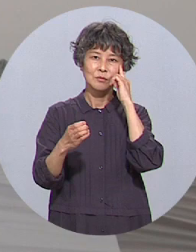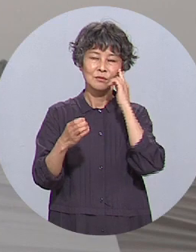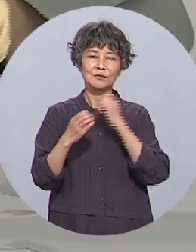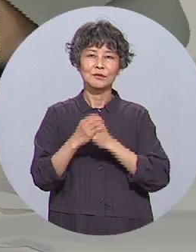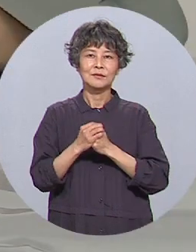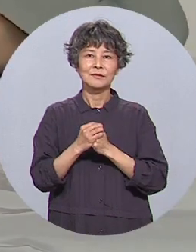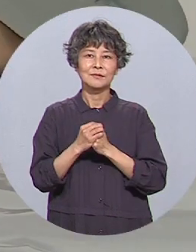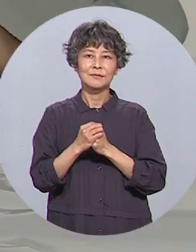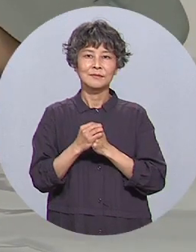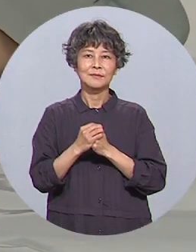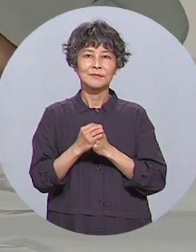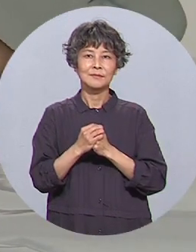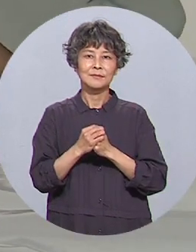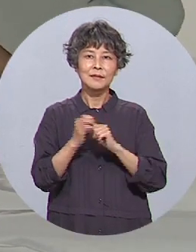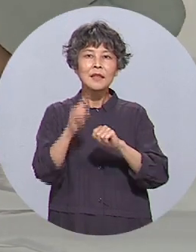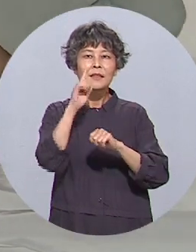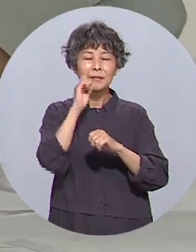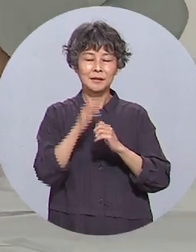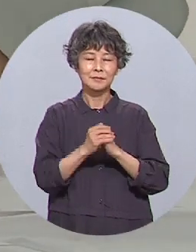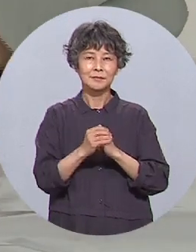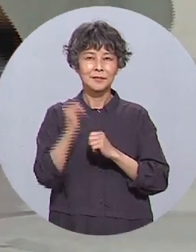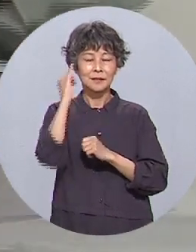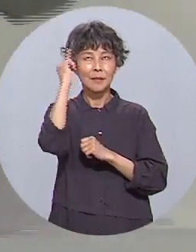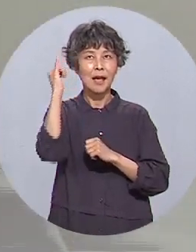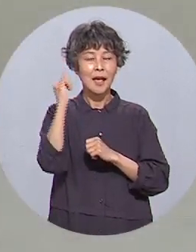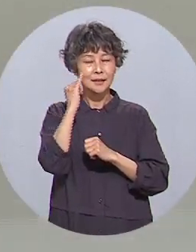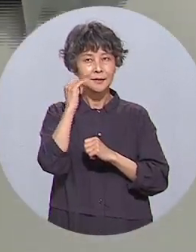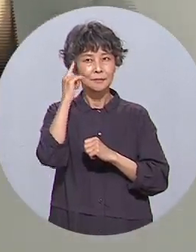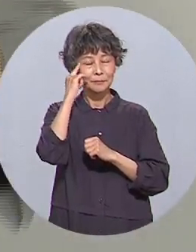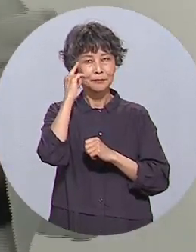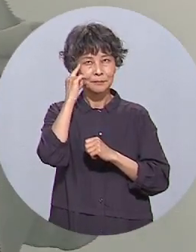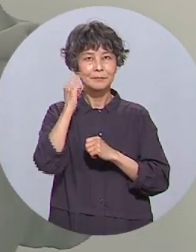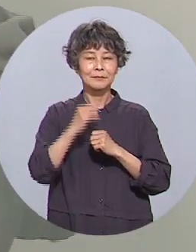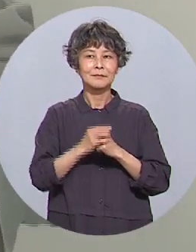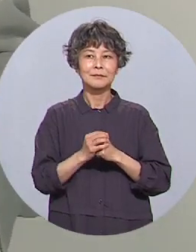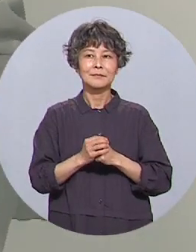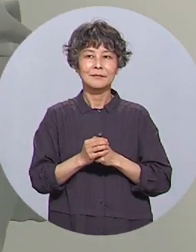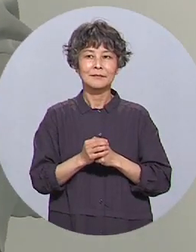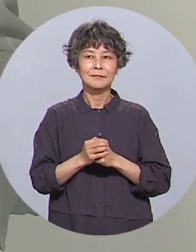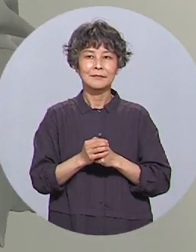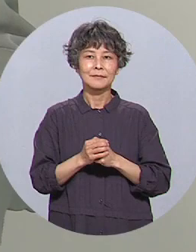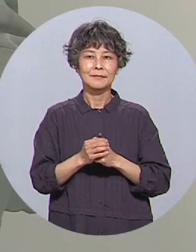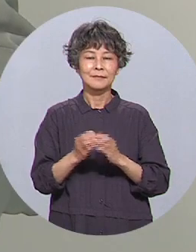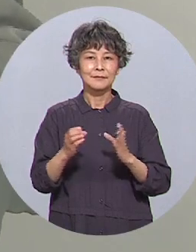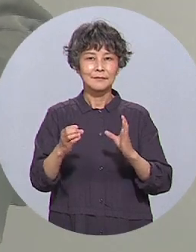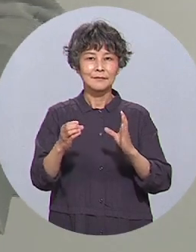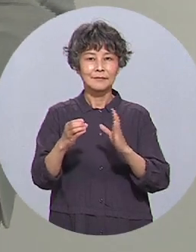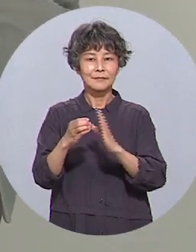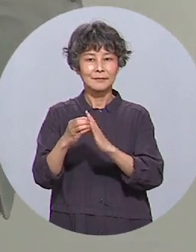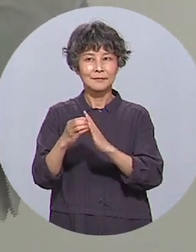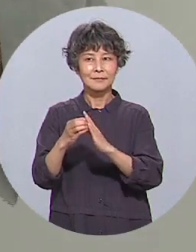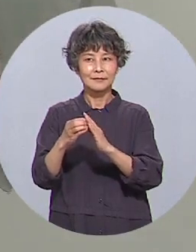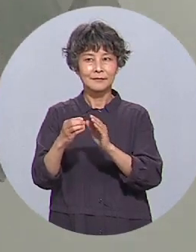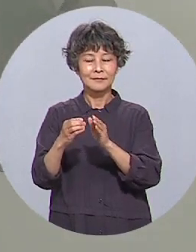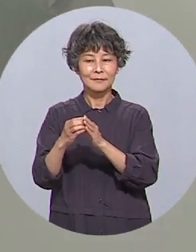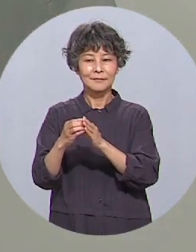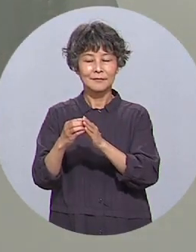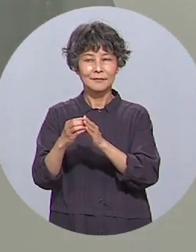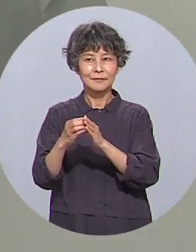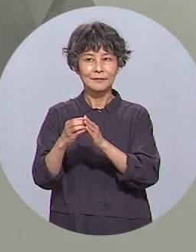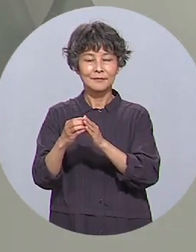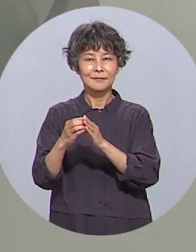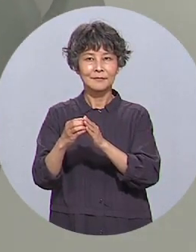ってやってみよう、イメージ通りはつけて。あ、ちょっとずれちゃった